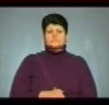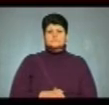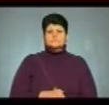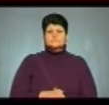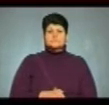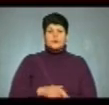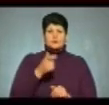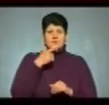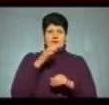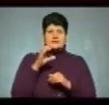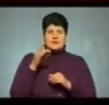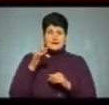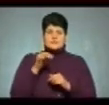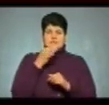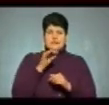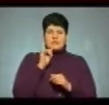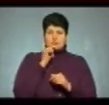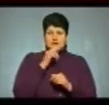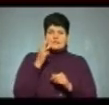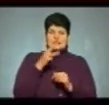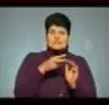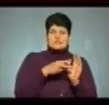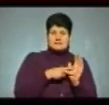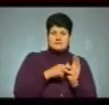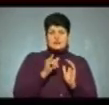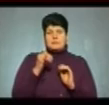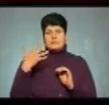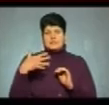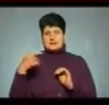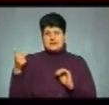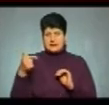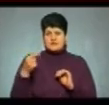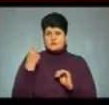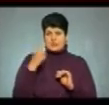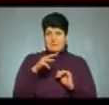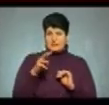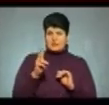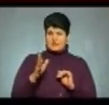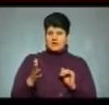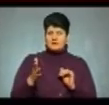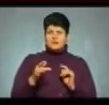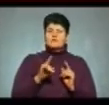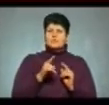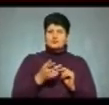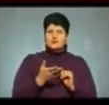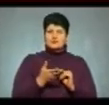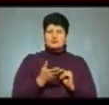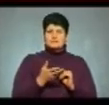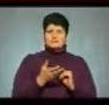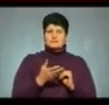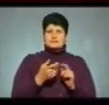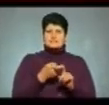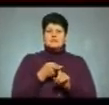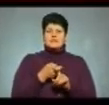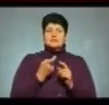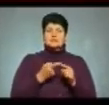От пан Сергій сказав про економію 37 та 50 гривень за метр квадратний. Від чого